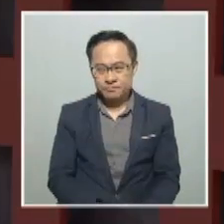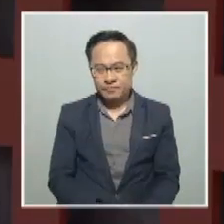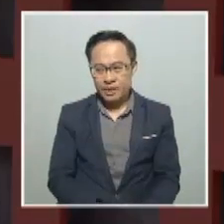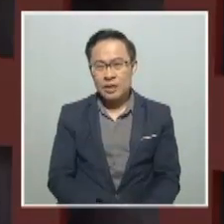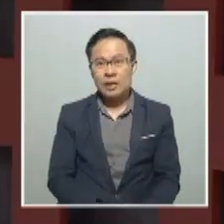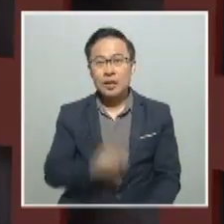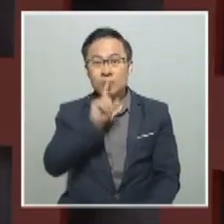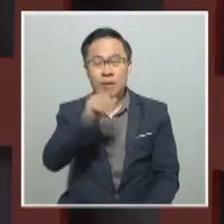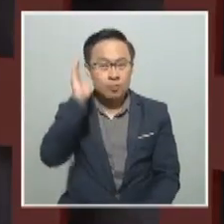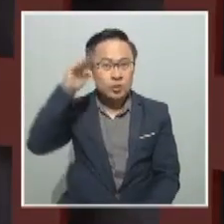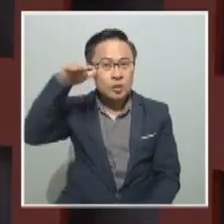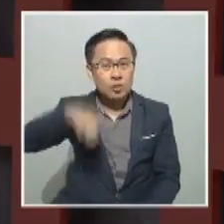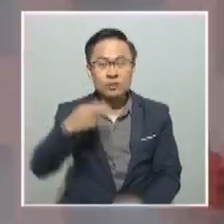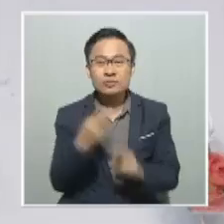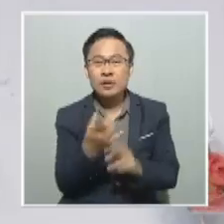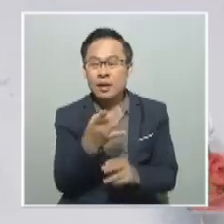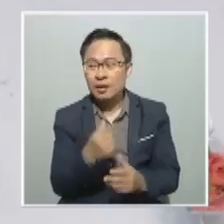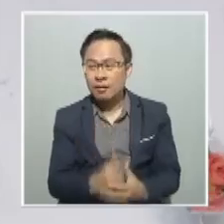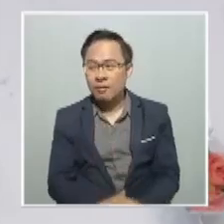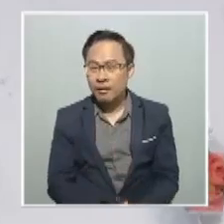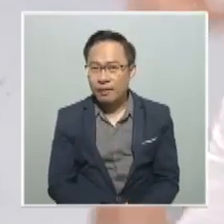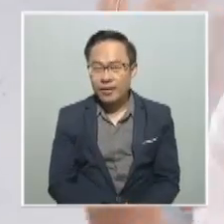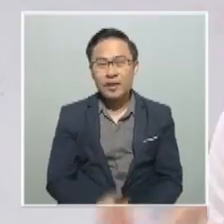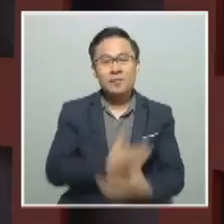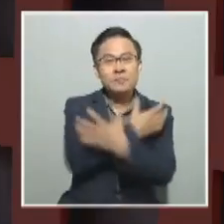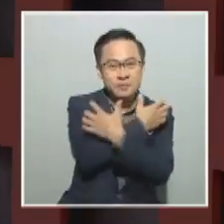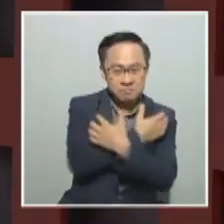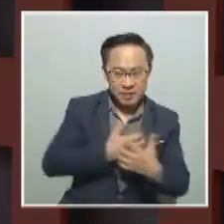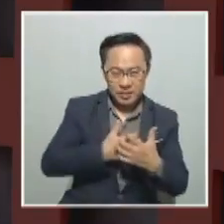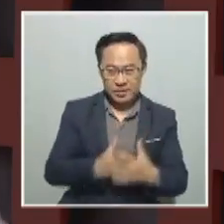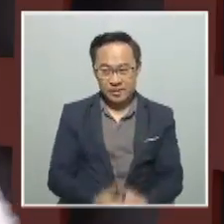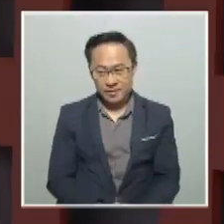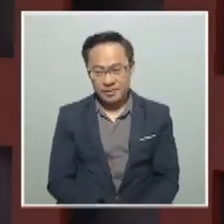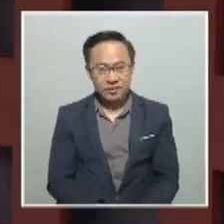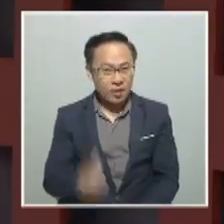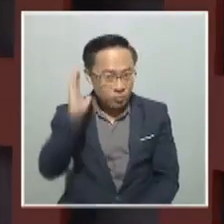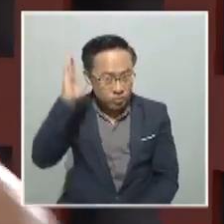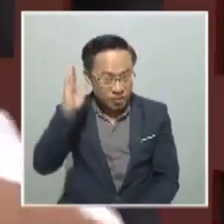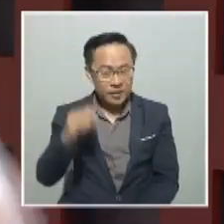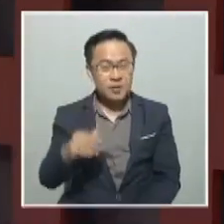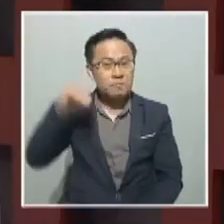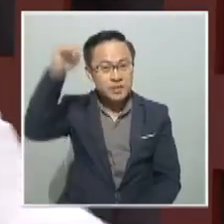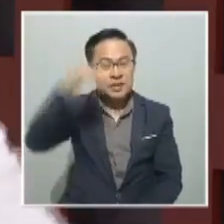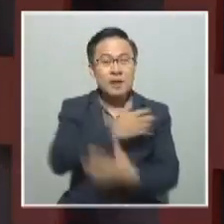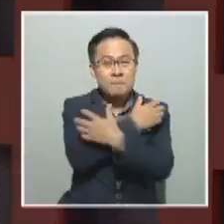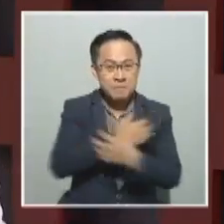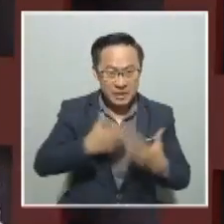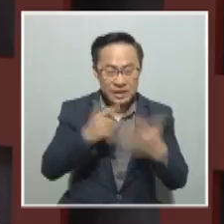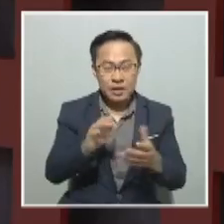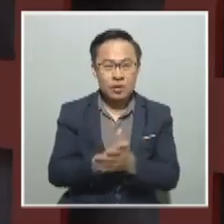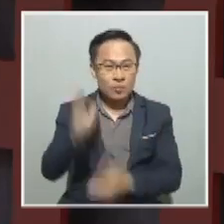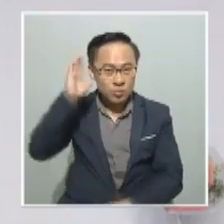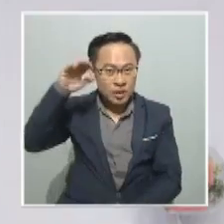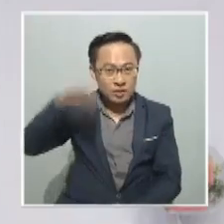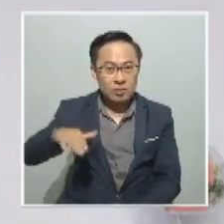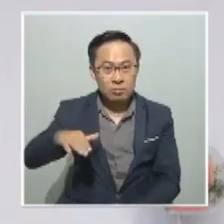ณหมอชื่ออะไรคะ เฮ้ยทำไมอ่ะ เอ้าก็ถ้ามีชื่อหมีแล้วเราก็เลยอยากรู้ว่าเอ้ย แบบบ้านเขาจะมีชื่อแบบ เป็นคุณหมอมีน้องเหรอฮะ